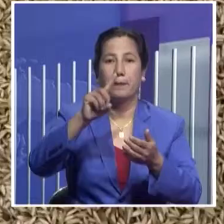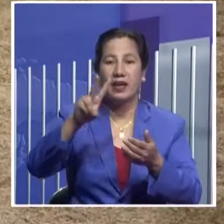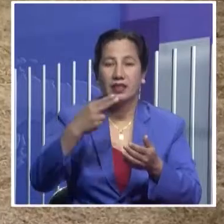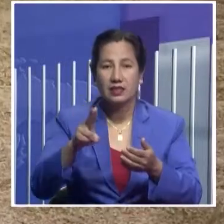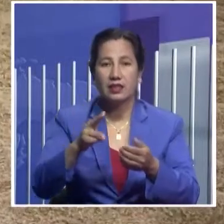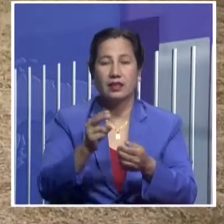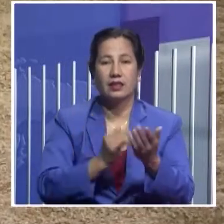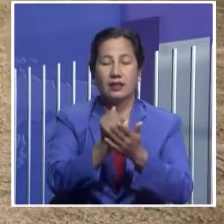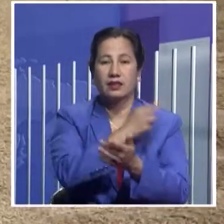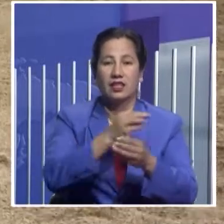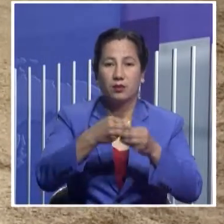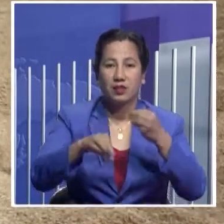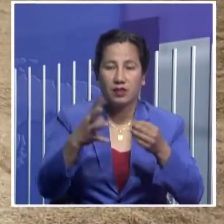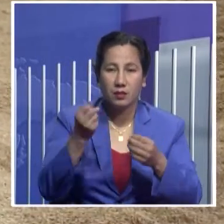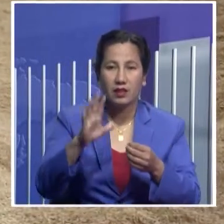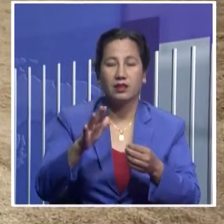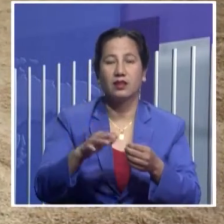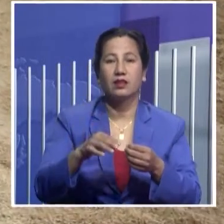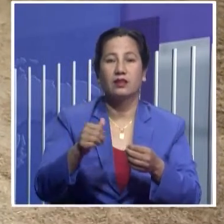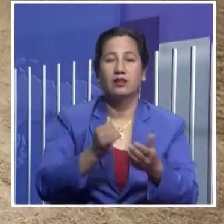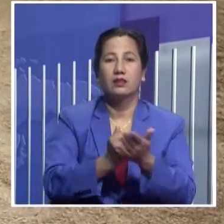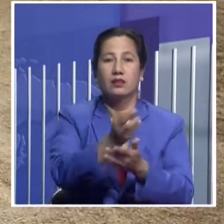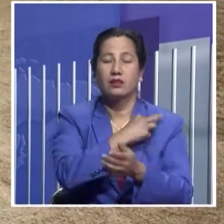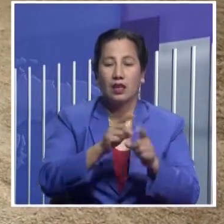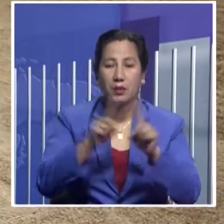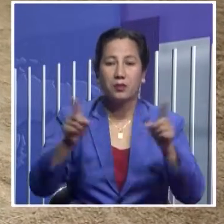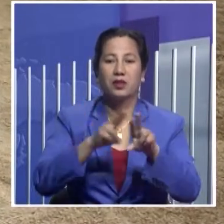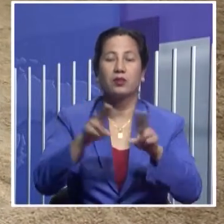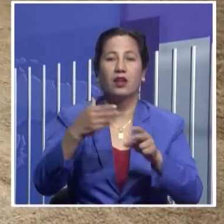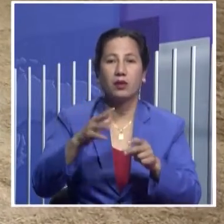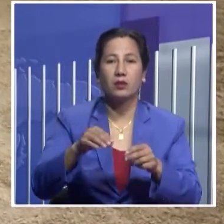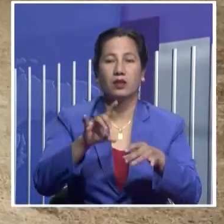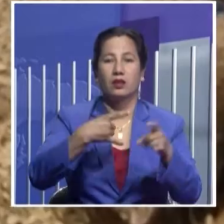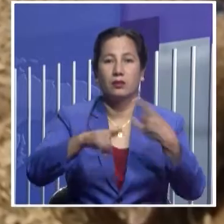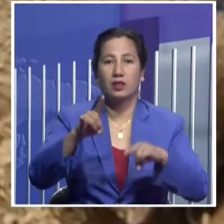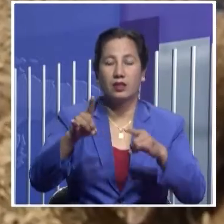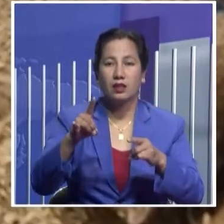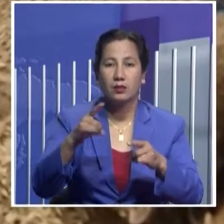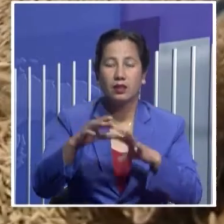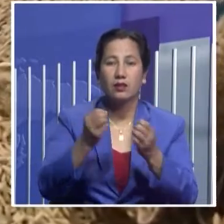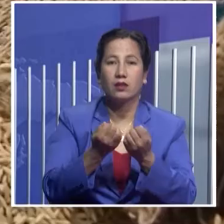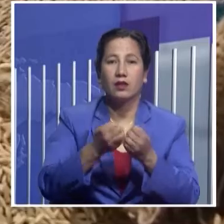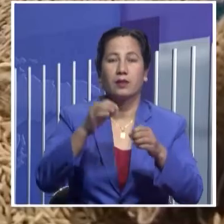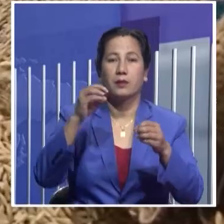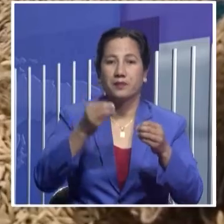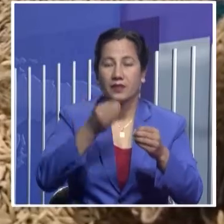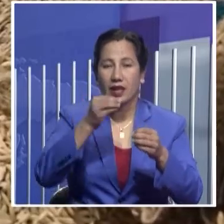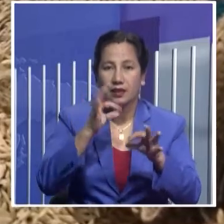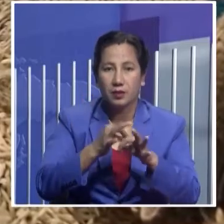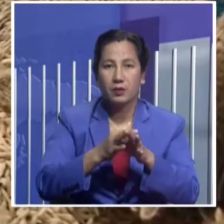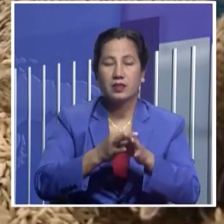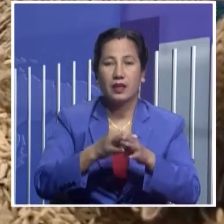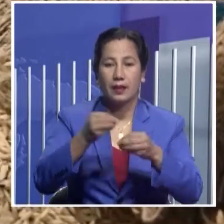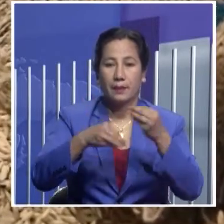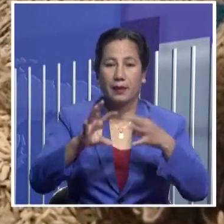हुन्। धान लिएर आएका अधिकांश किसानलाई मापदण्ड पूरा नभएको भनेर फिर्ता पठाउने गरिएको छ। खाद्य व्यवस्था तथा व्यापार